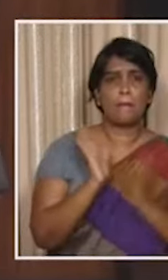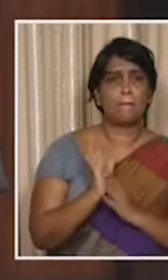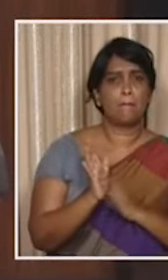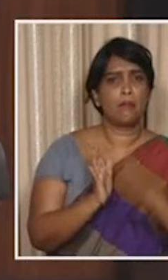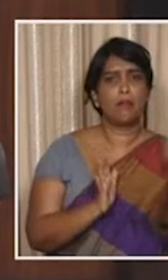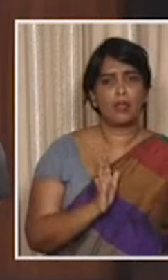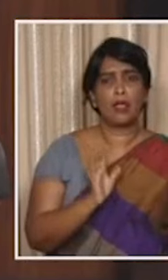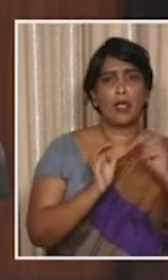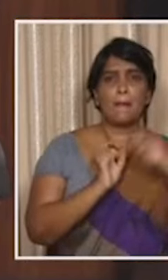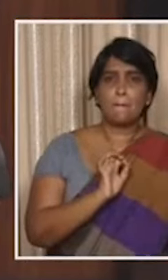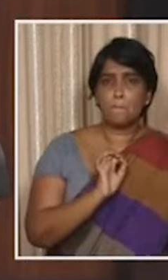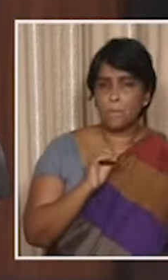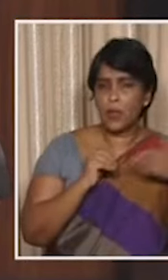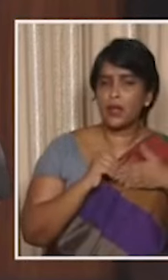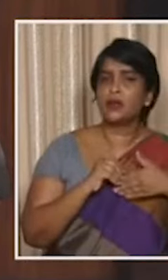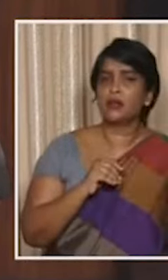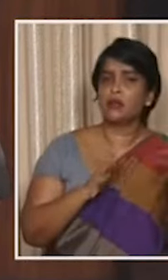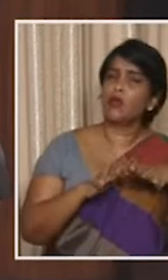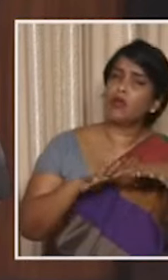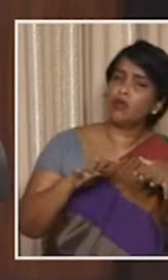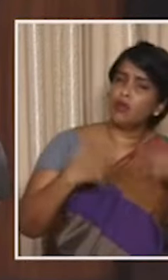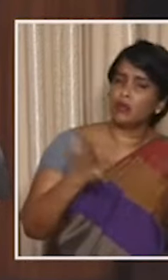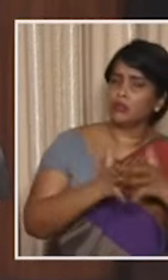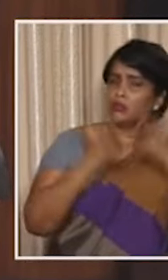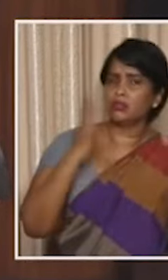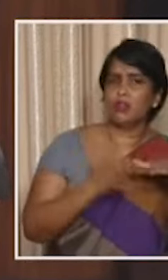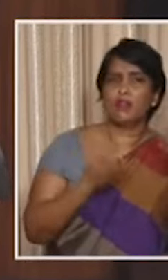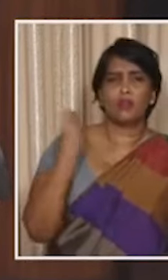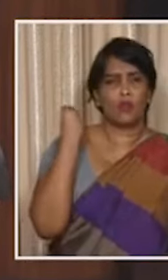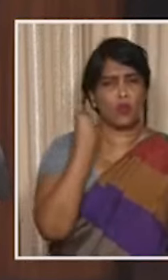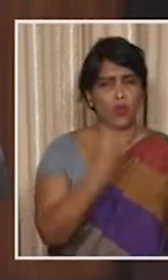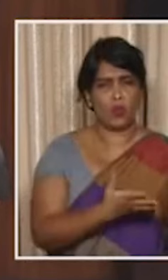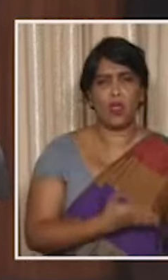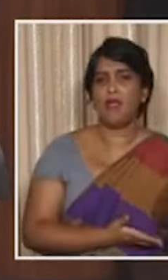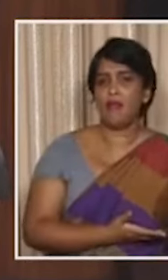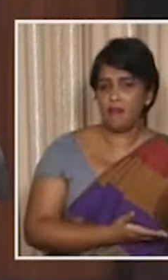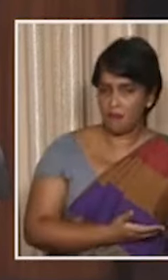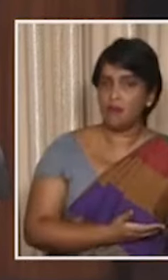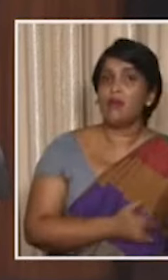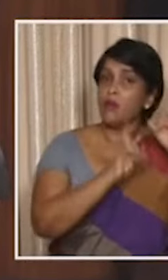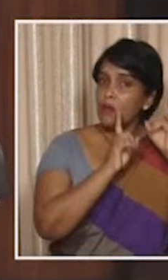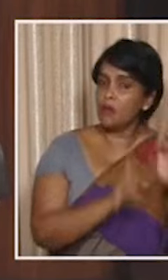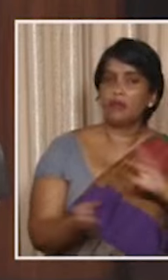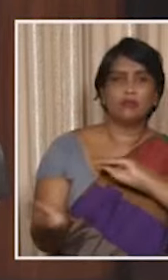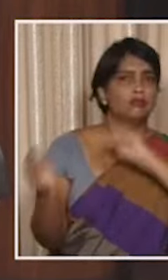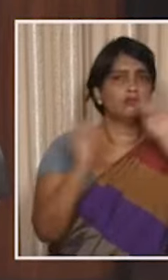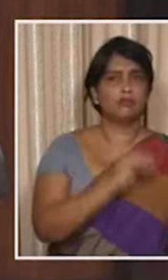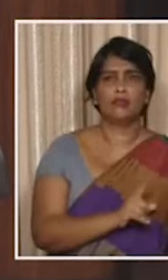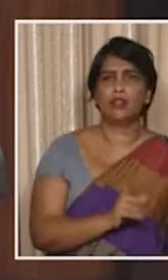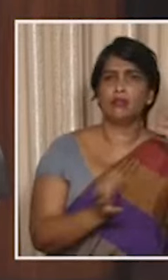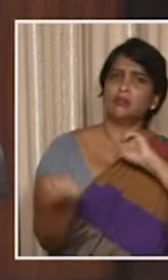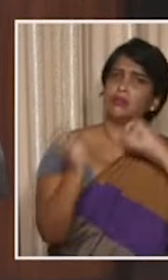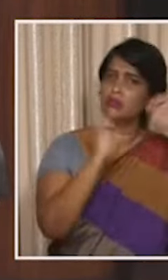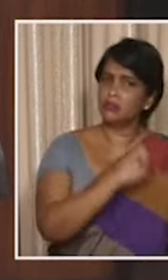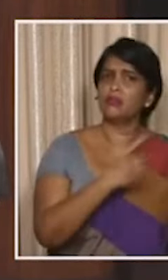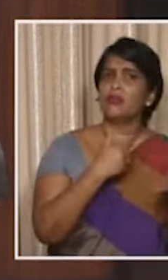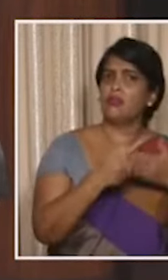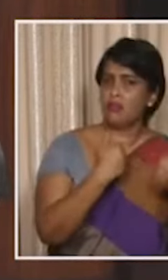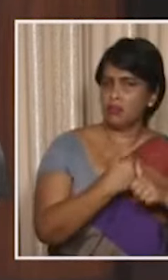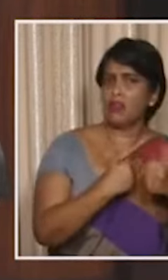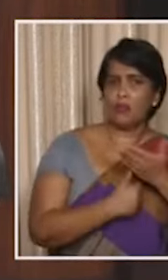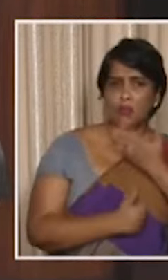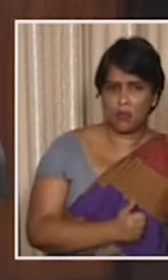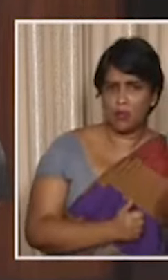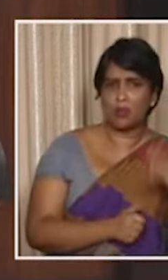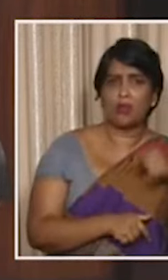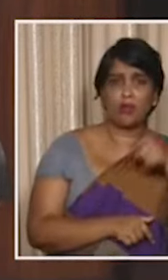வரைக்கும் எத்தனையோ வெறும் நிலங்கள் இருக்கின்றது. அதிலே நீங்கள் உங்களுடைய அந்த முகாமை மாற்றலாம். நடு கிராமத்திலே இருக்கிற இந்த காணி